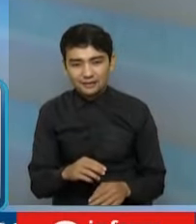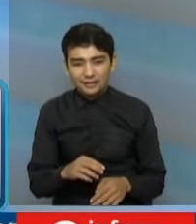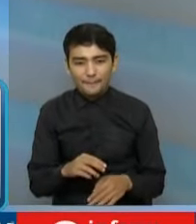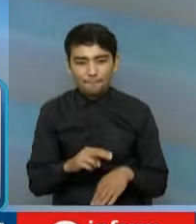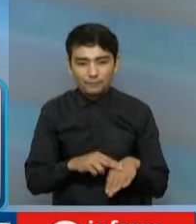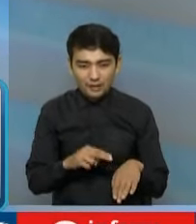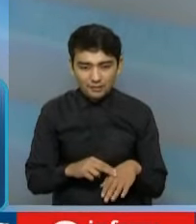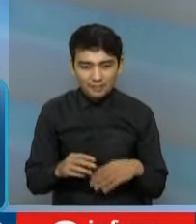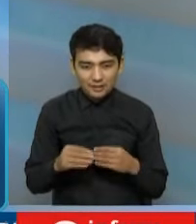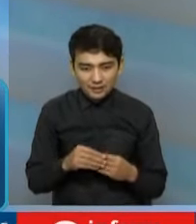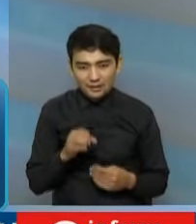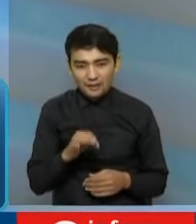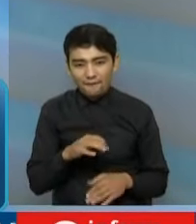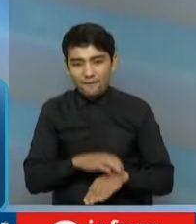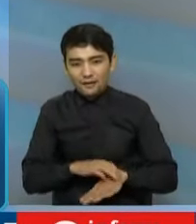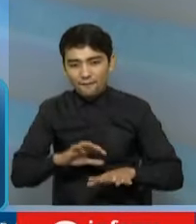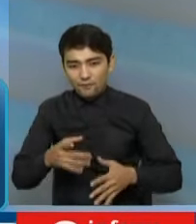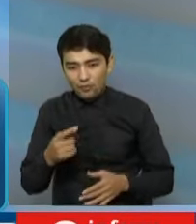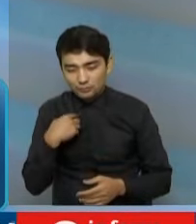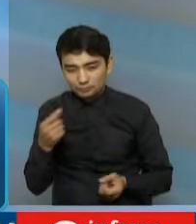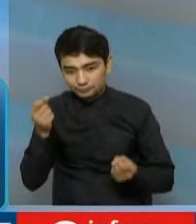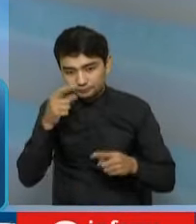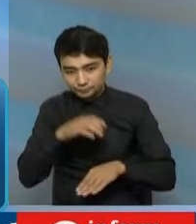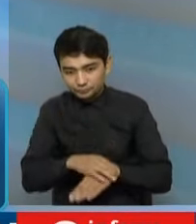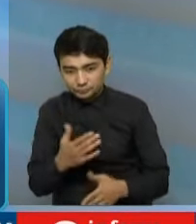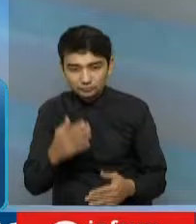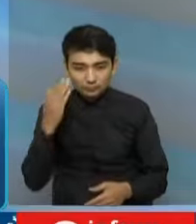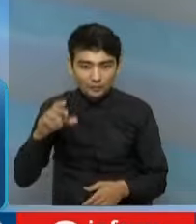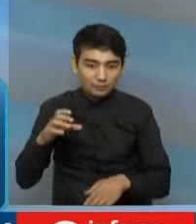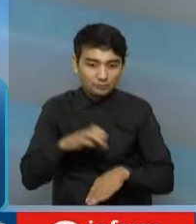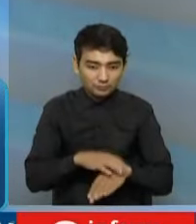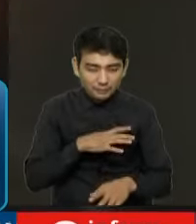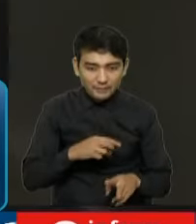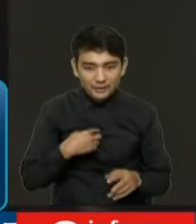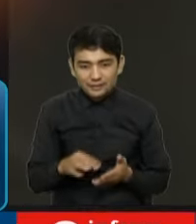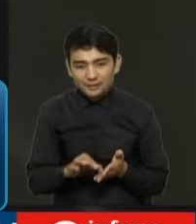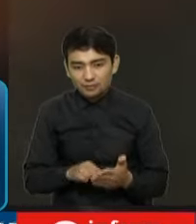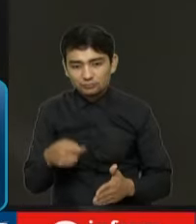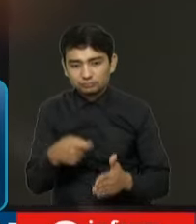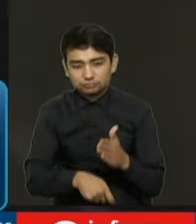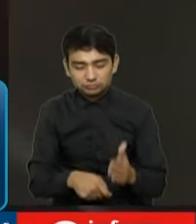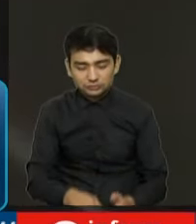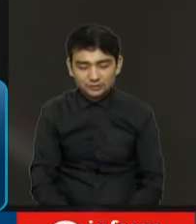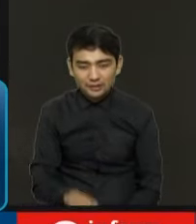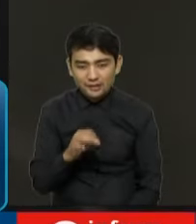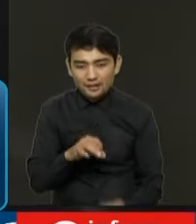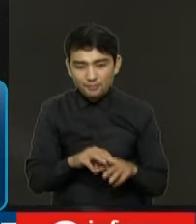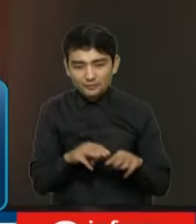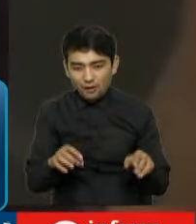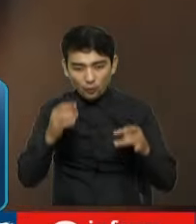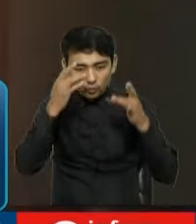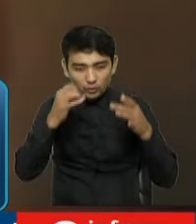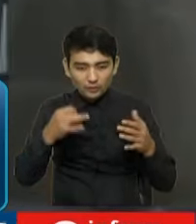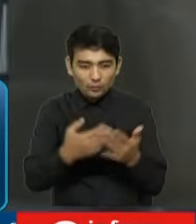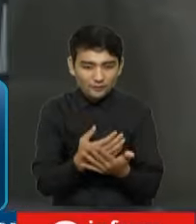полиции. Если вдруг выявляются такие факты, либо нашими силами, либо же сторонними, то мы сразу блокируем такие объявления. Как пояснили в Министерстве культуры и